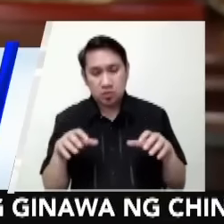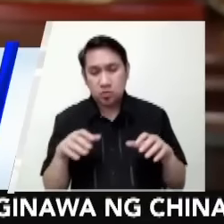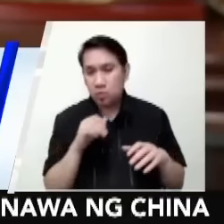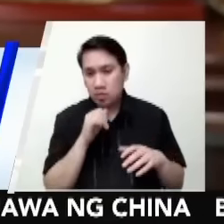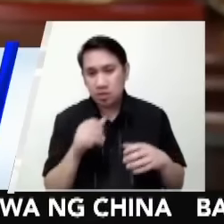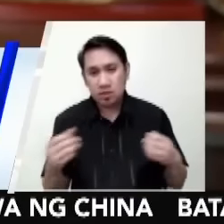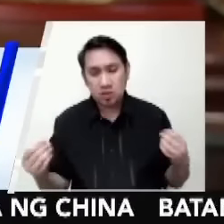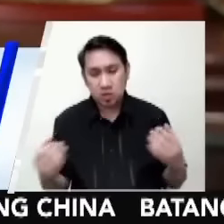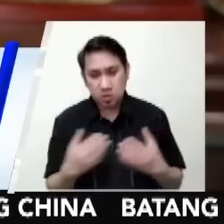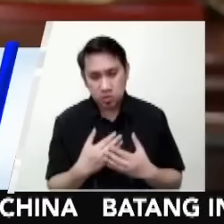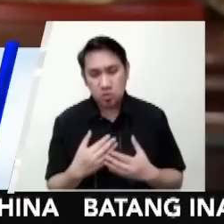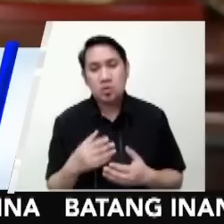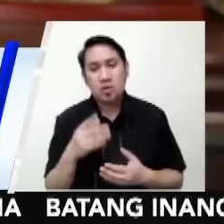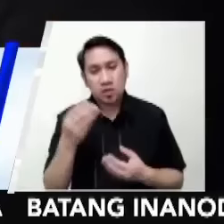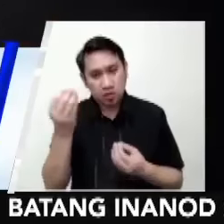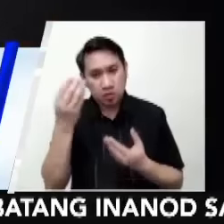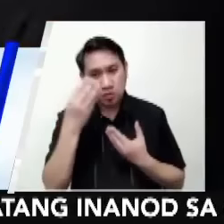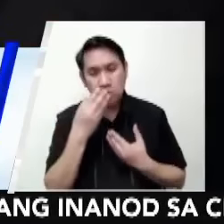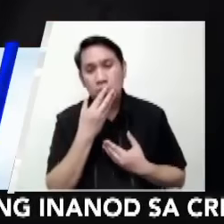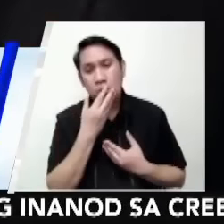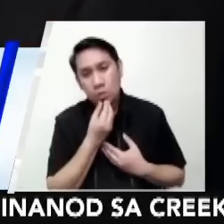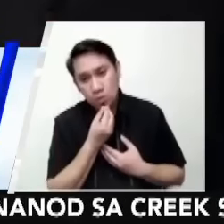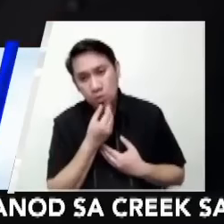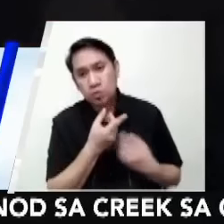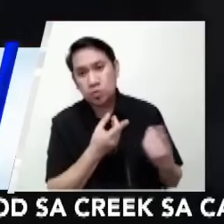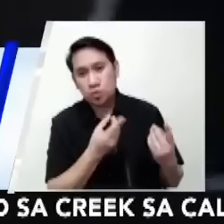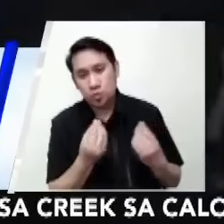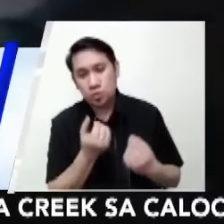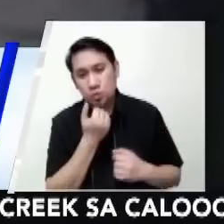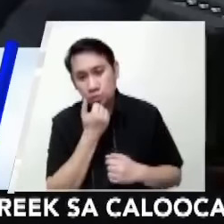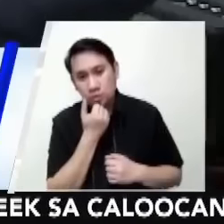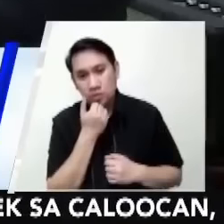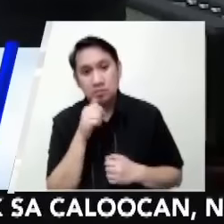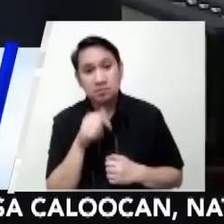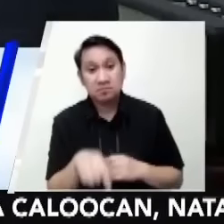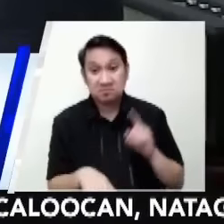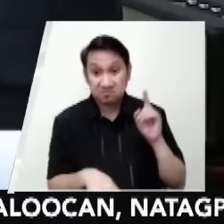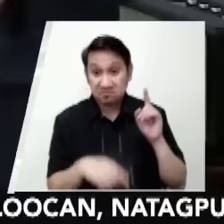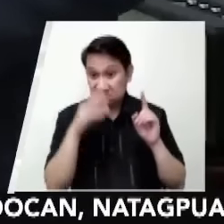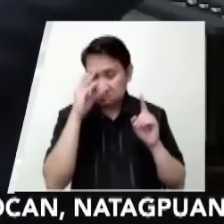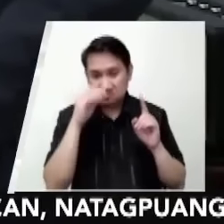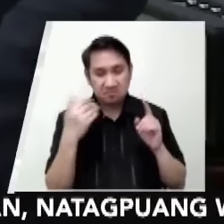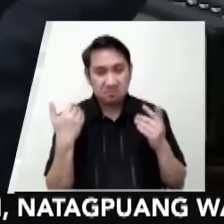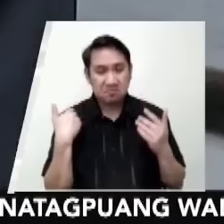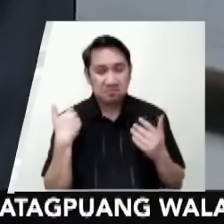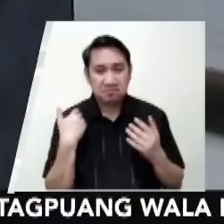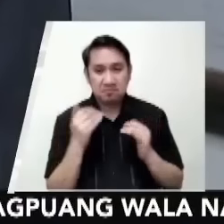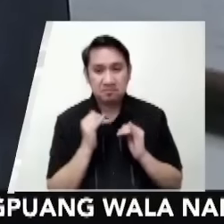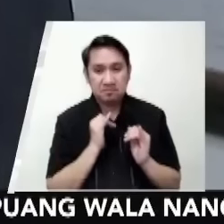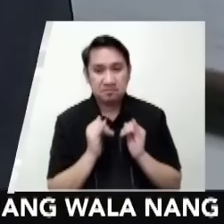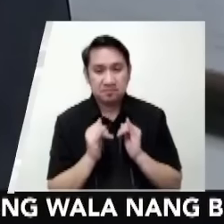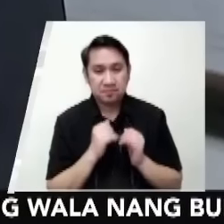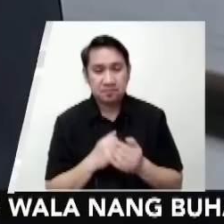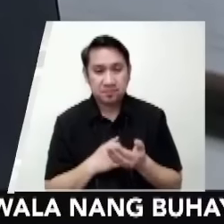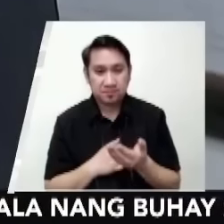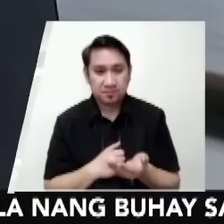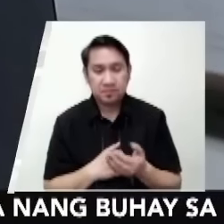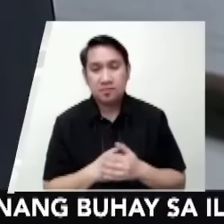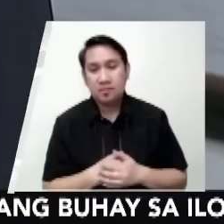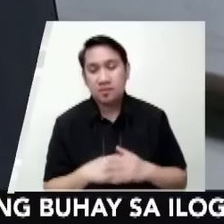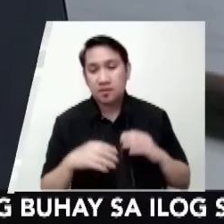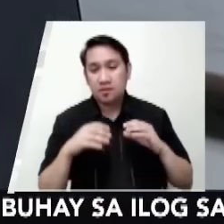ating mga perpetrator dyan. Wala pang pahayag ang suspect. Para sa GMA Integrated News, Emil Sumangil,